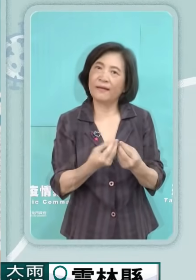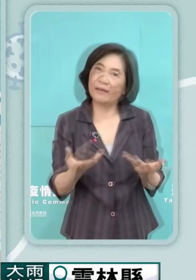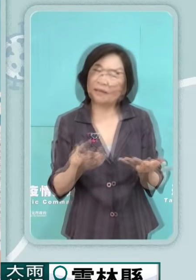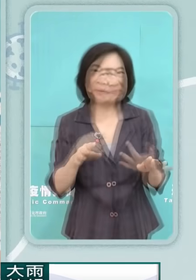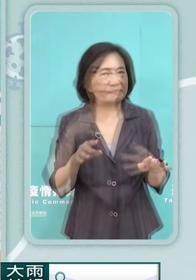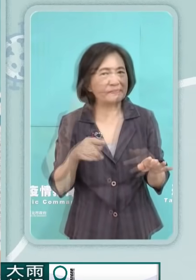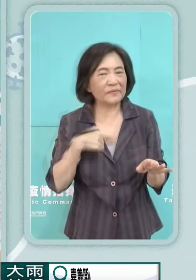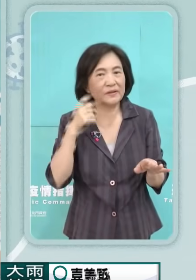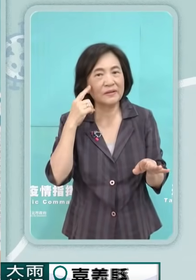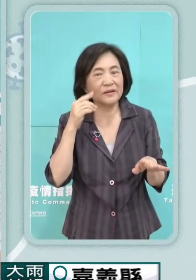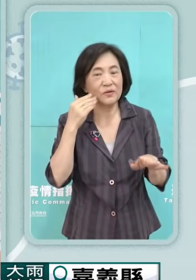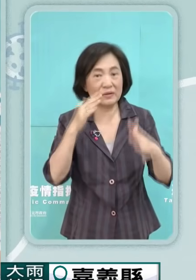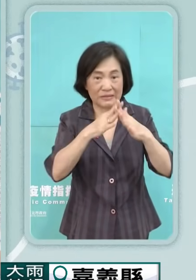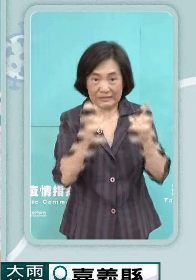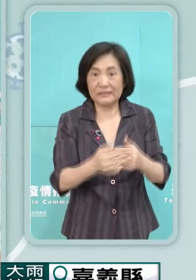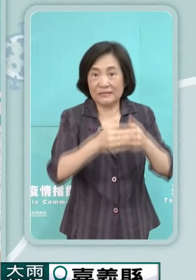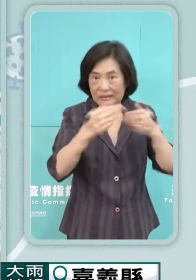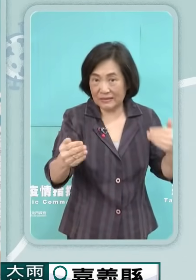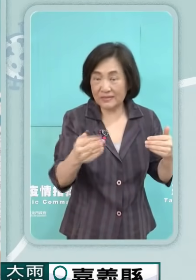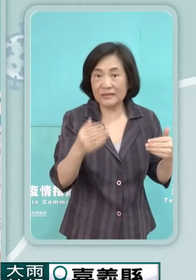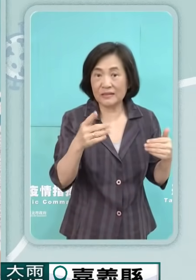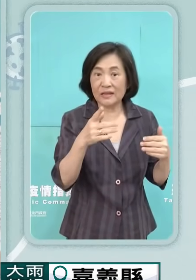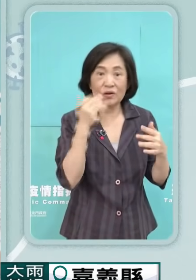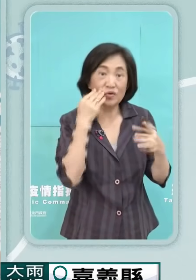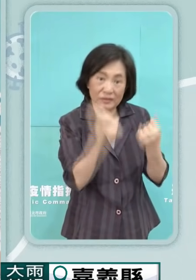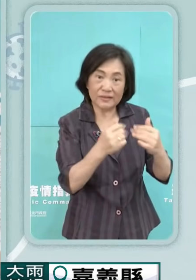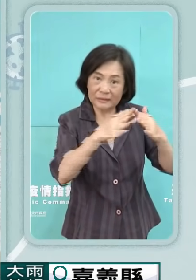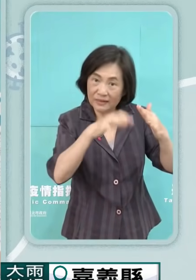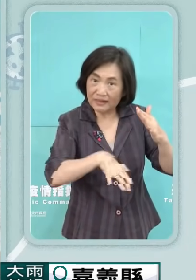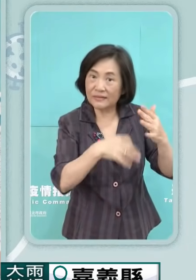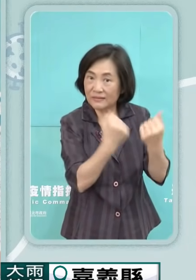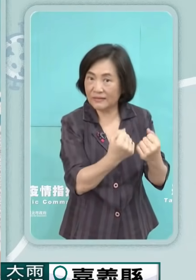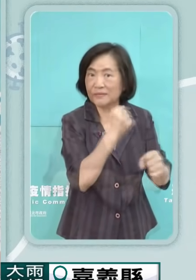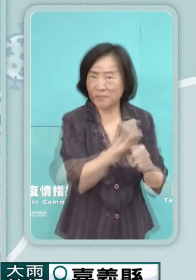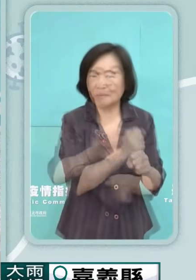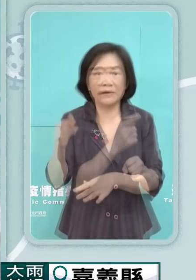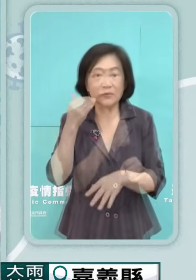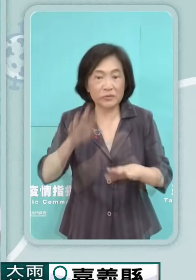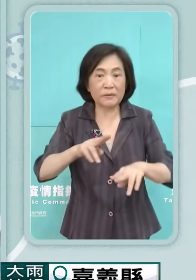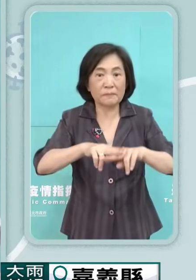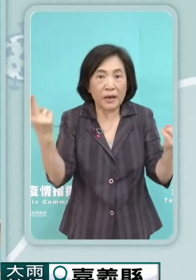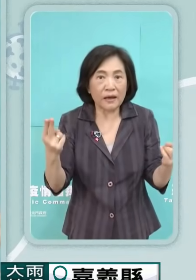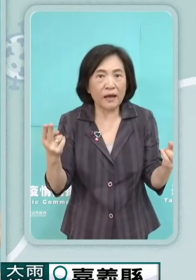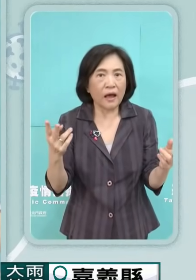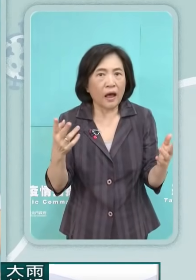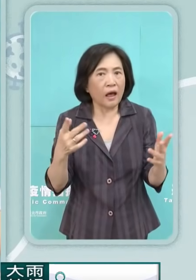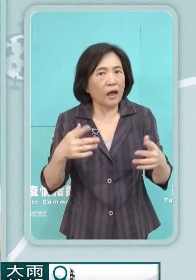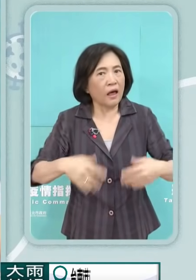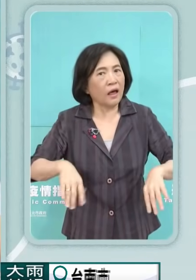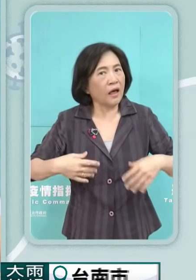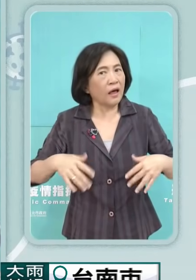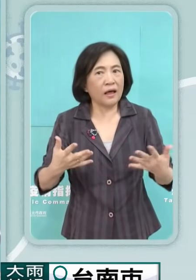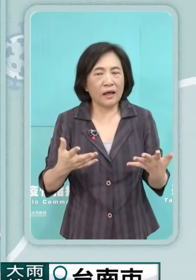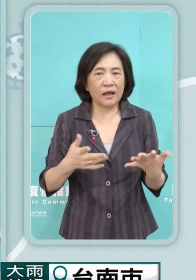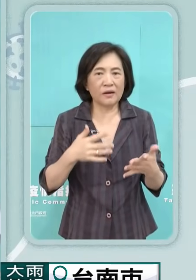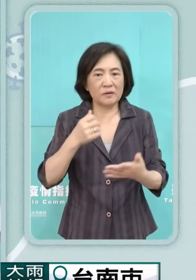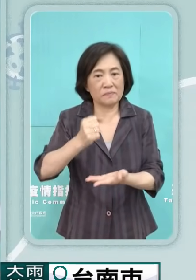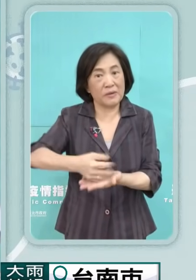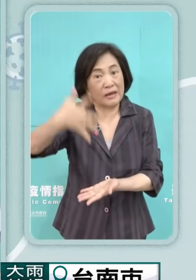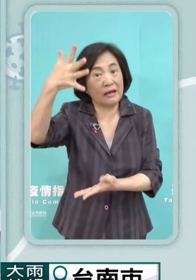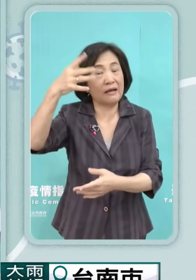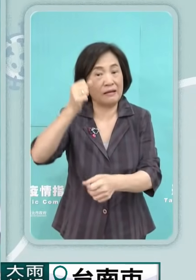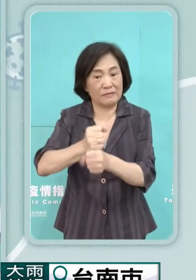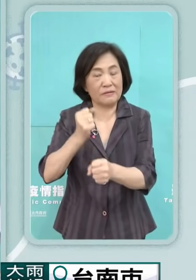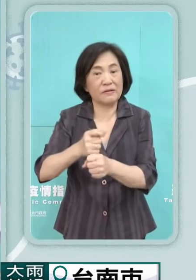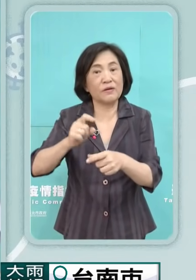段时间觉得说，如果在居家办公不会影响效率的话，恐怕还是居家办公。就我刚才讲的，特别是这种办公大